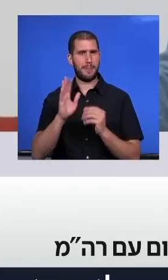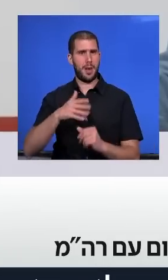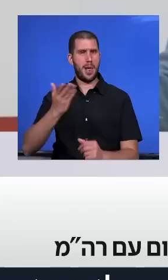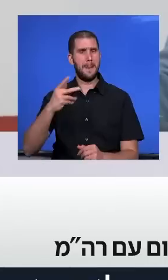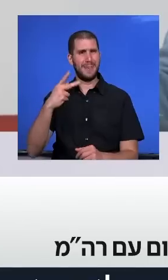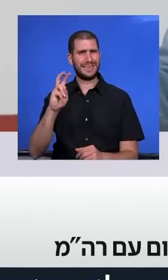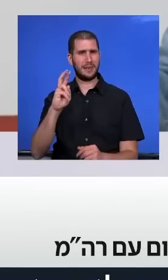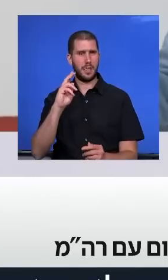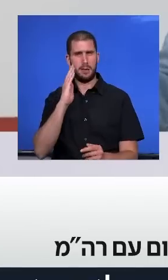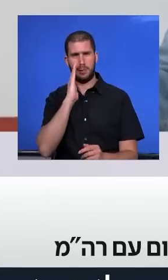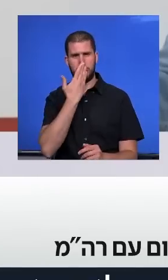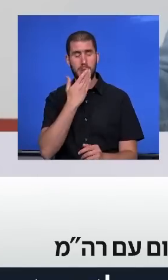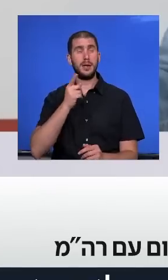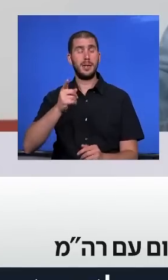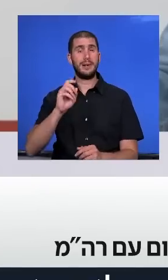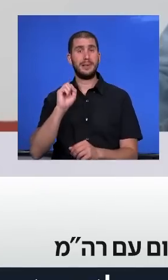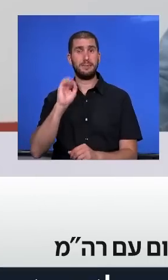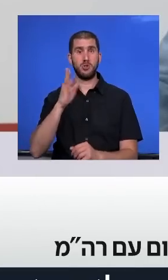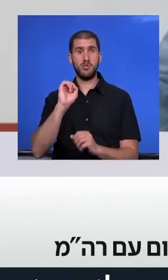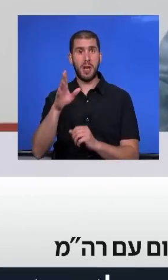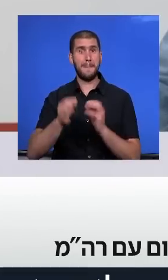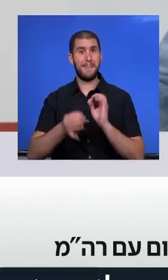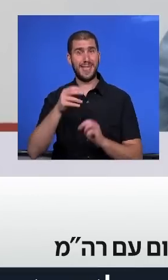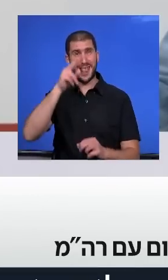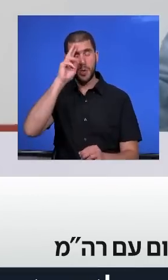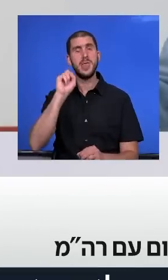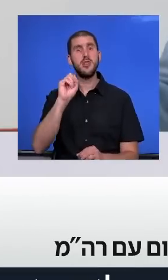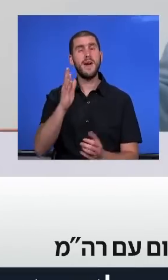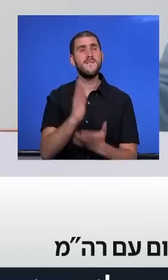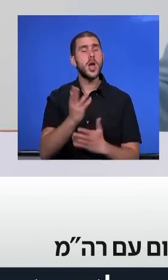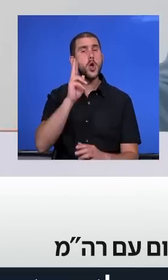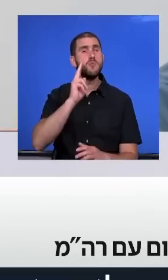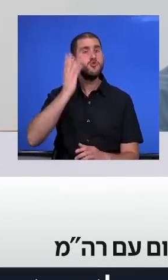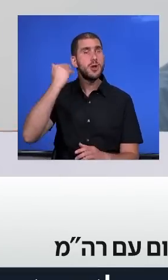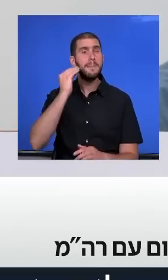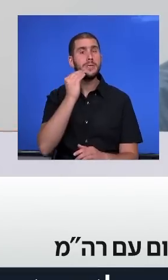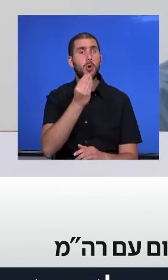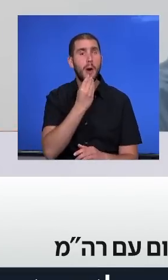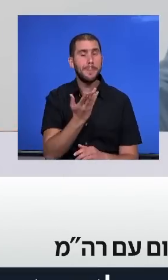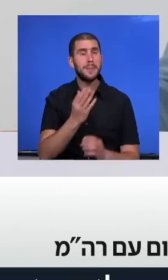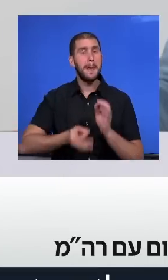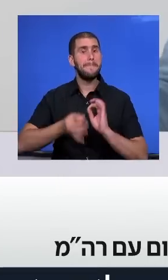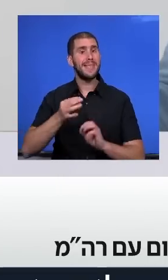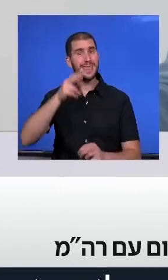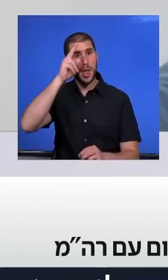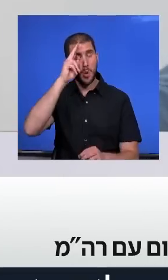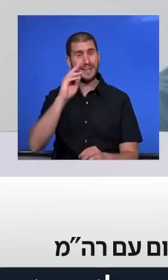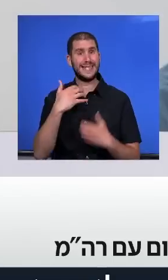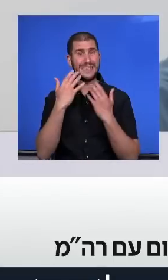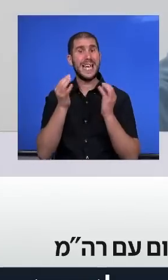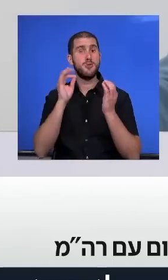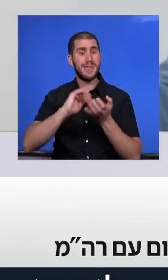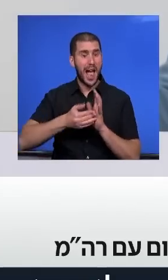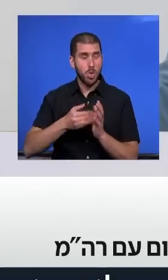עידן. הגרסה הזאת שנשלחה לבית הדין של הליכוד, נשלחה כבר ביום שישי בשעות הצהריים לבית הדין. גרסה רשמית חתומה על